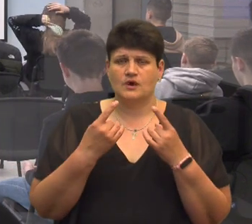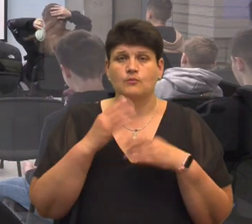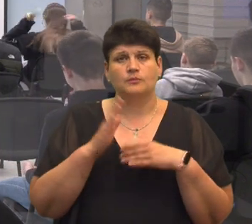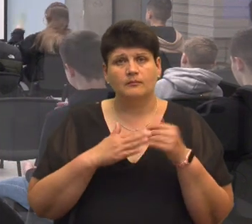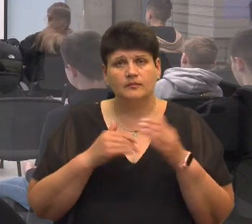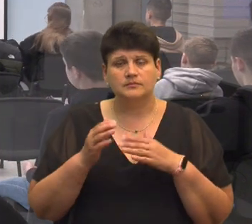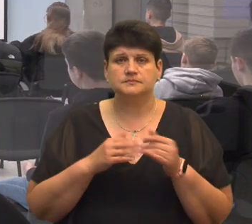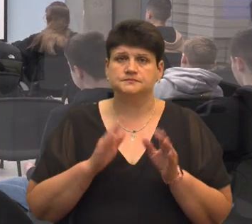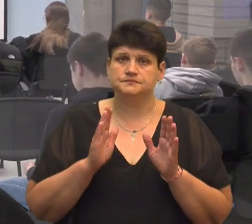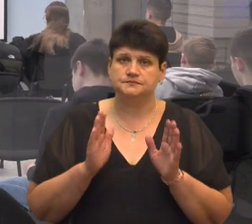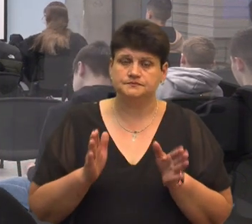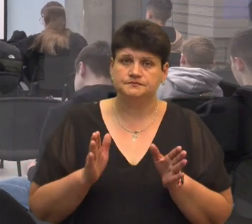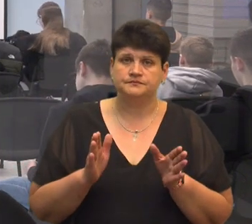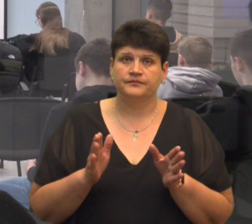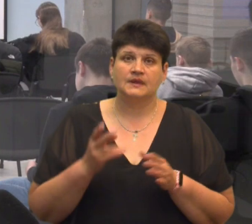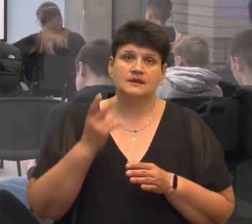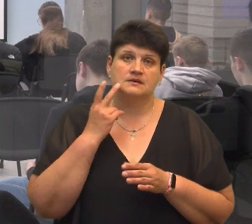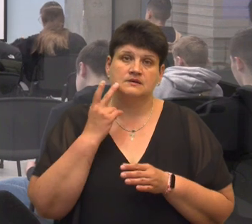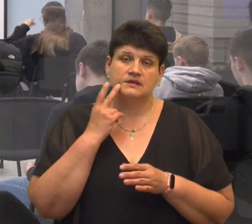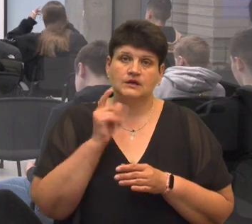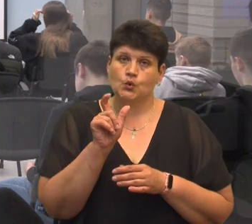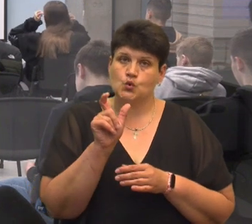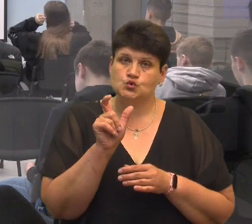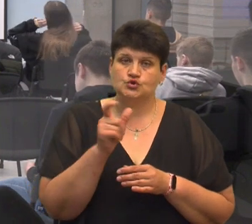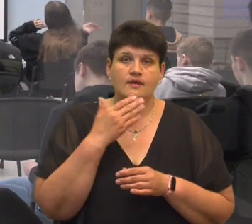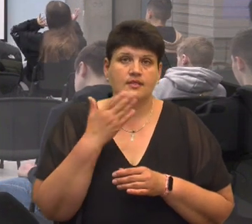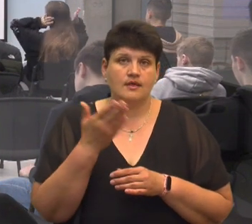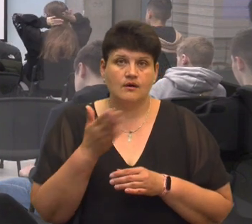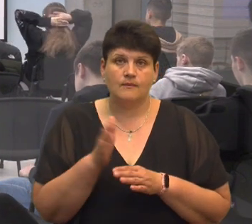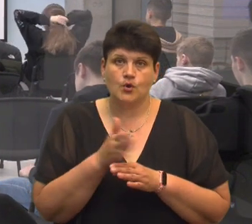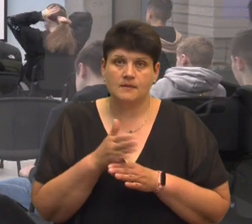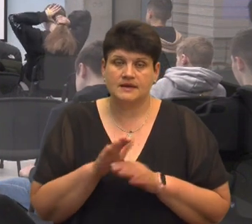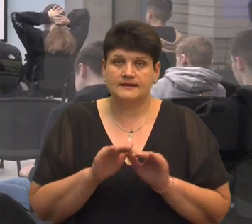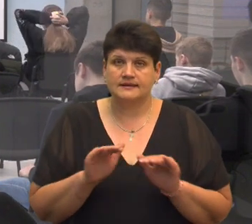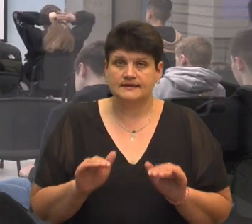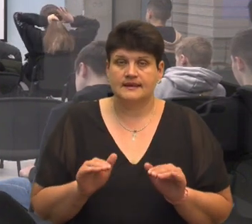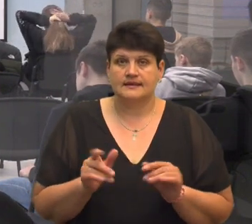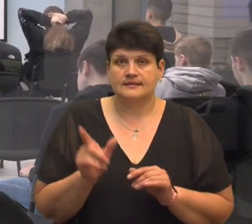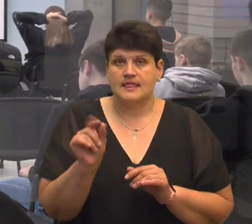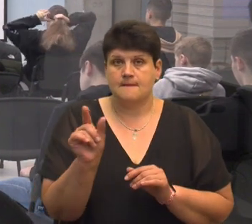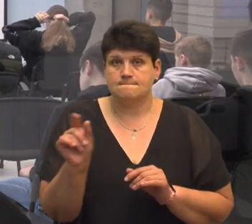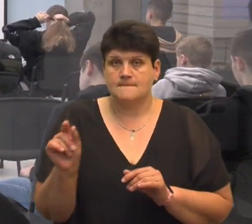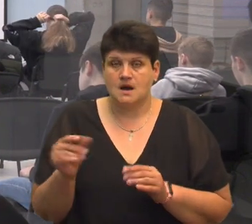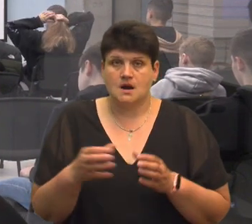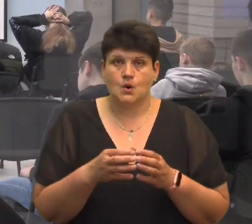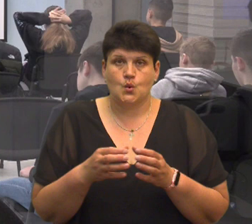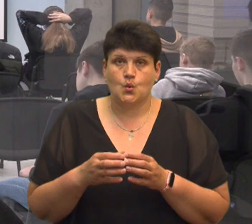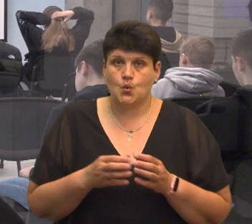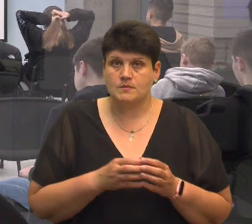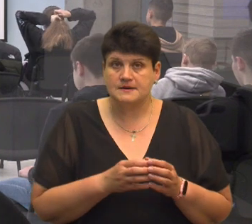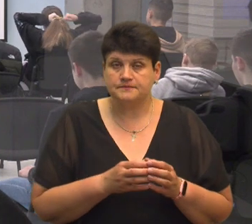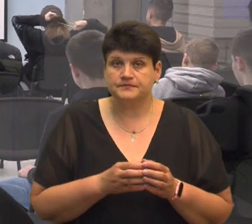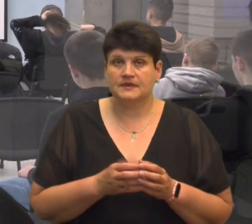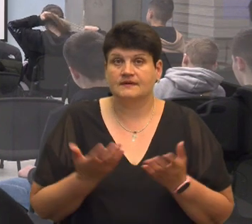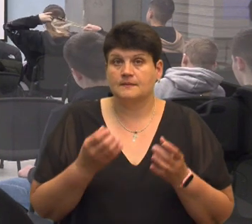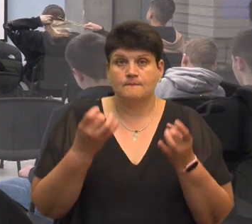Тобто, зазвичай йде кусочок теорії, потім я ділю дітей на або на пари, або на невеликі групи, в яких вони просто